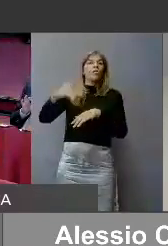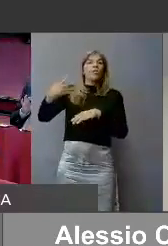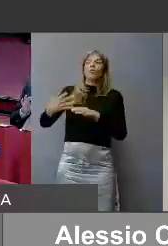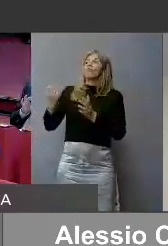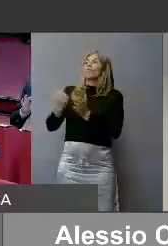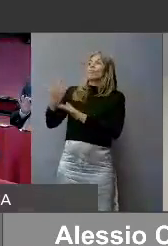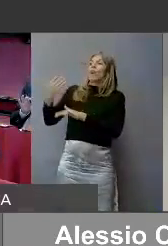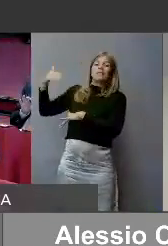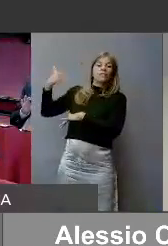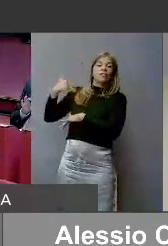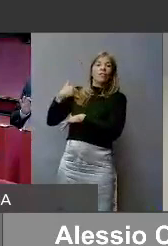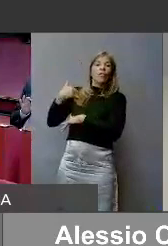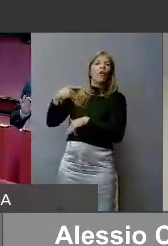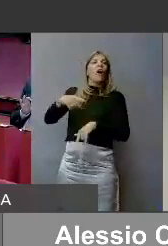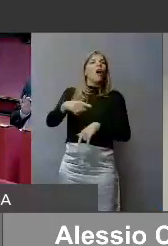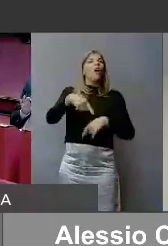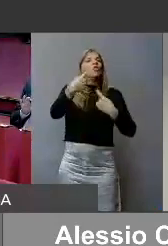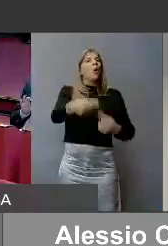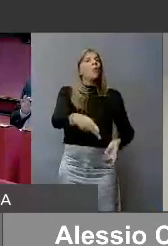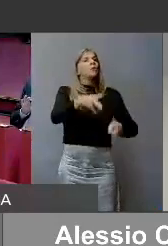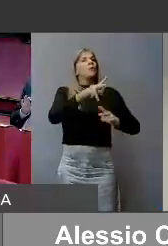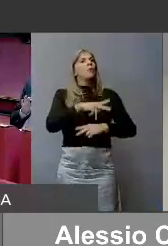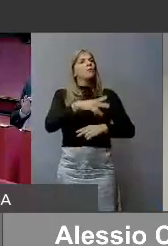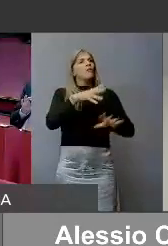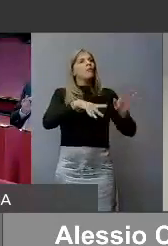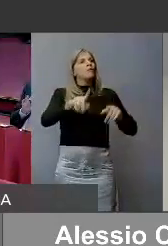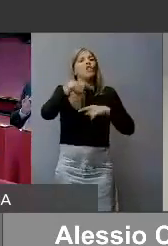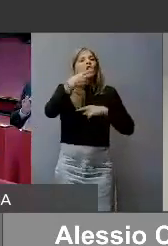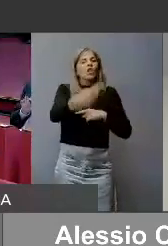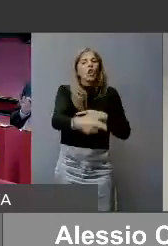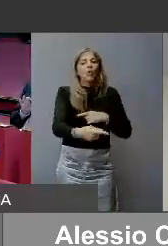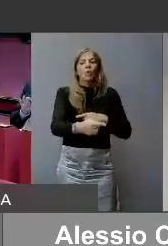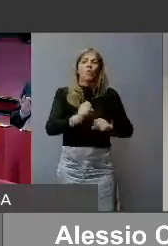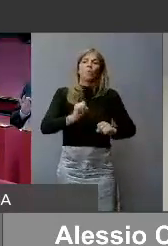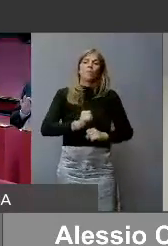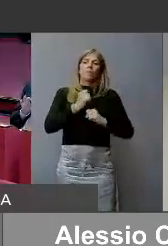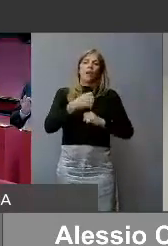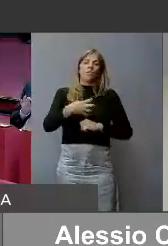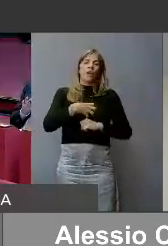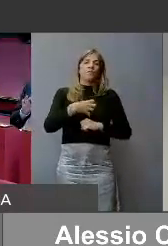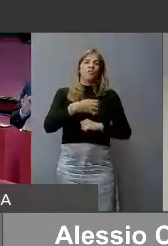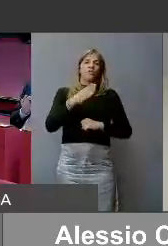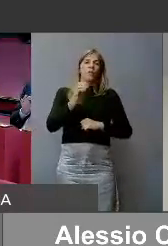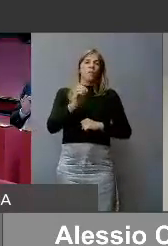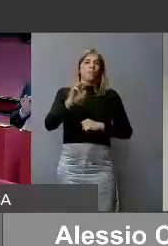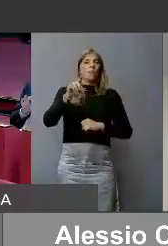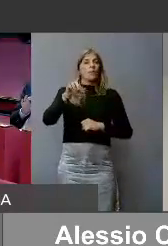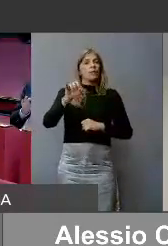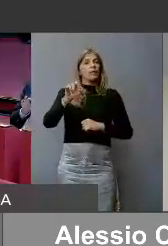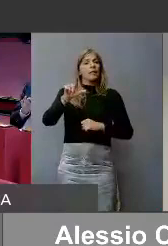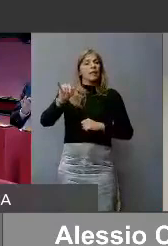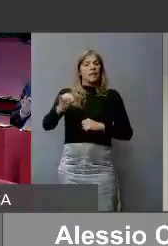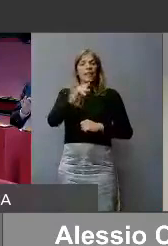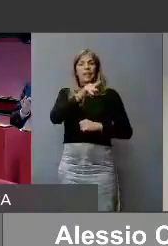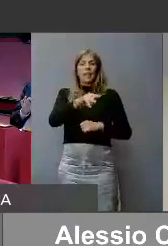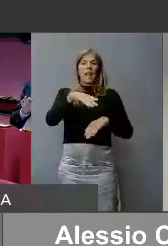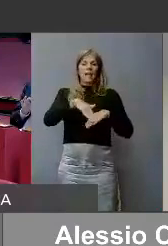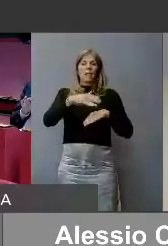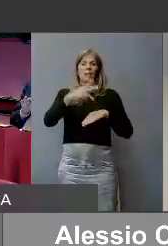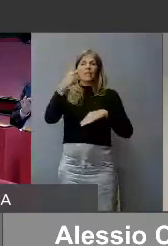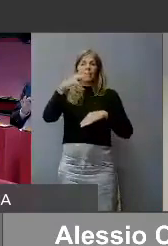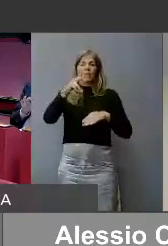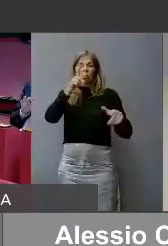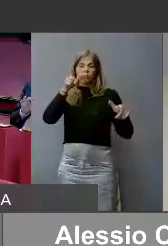delle risposte mi dispiace che mi risponda diciamo nel sensore bordini solo perché sicuramente la sua la competenza specifica più sul mercato palco